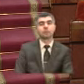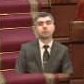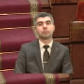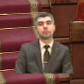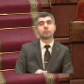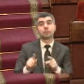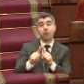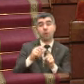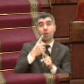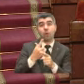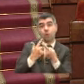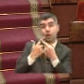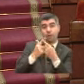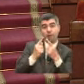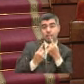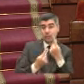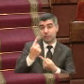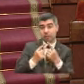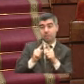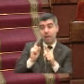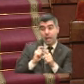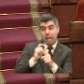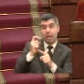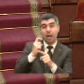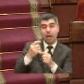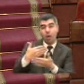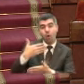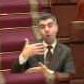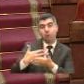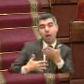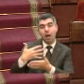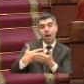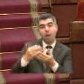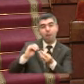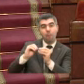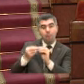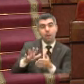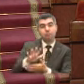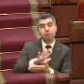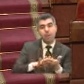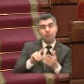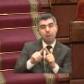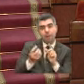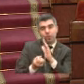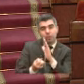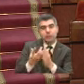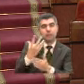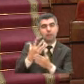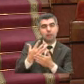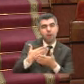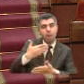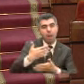الكراء وليس عن طريق الرخص بعيدا عن رقابة الإدارة، وعدم تفعيل تجديد الرخص بعد